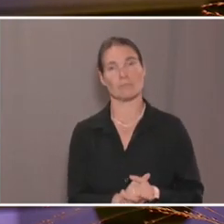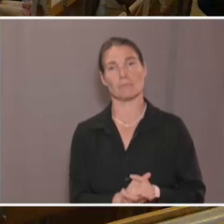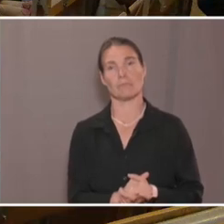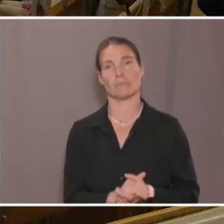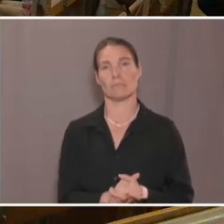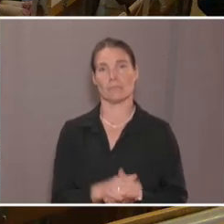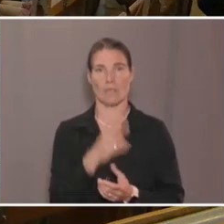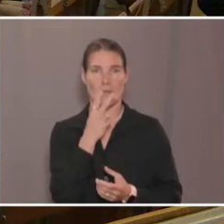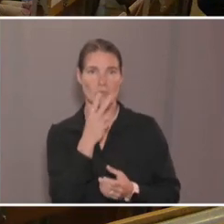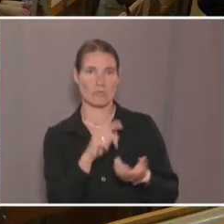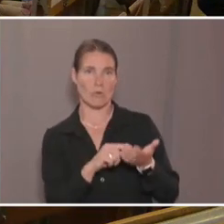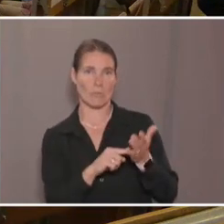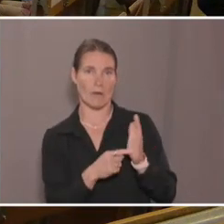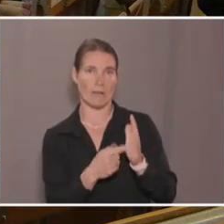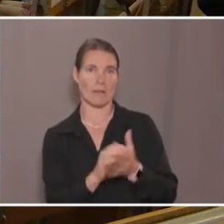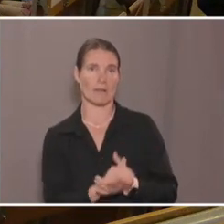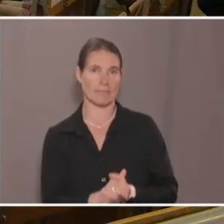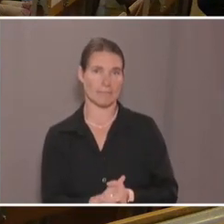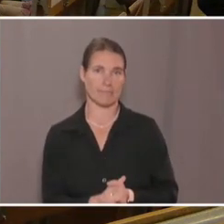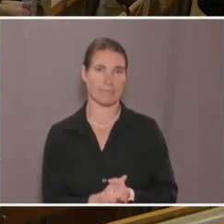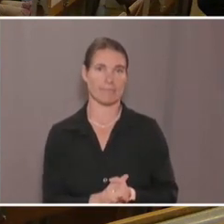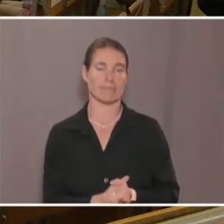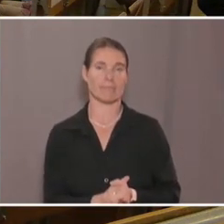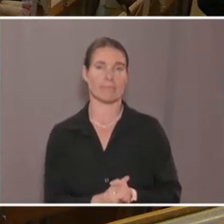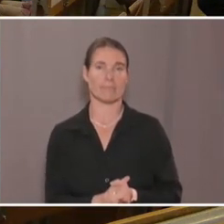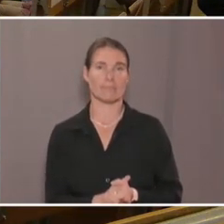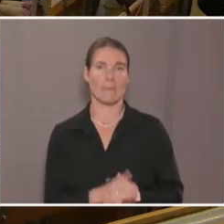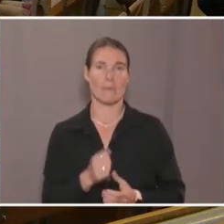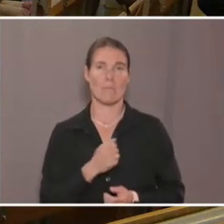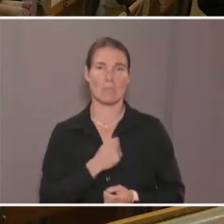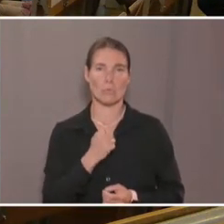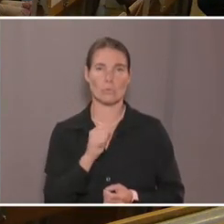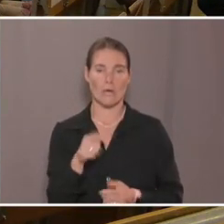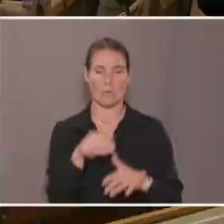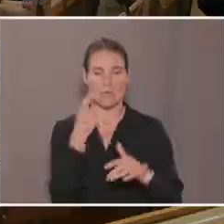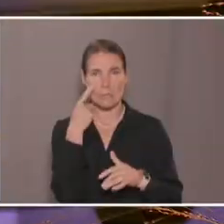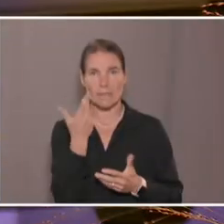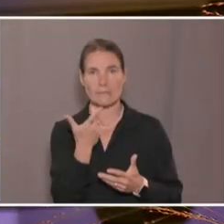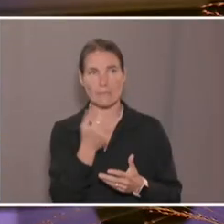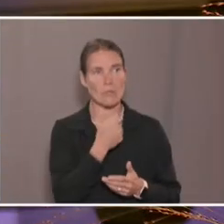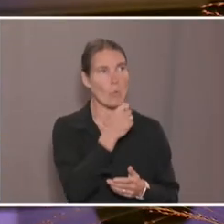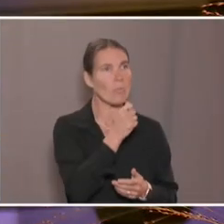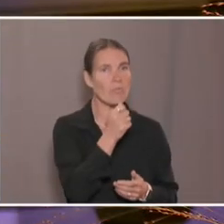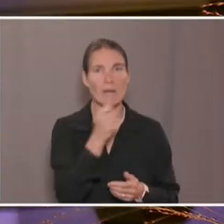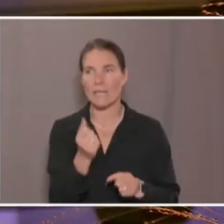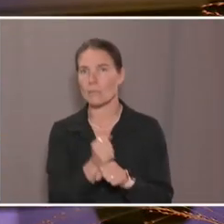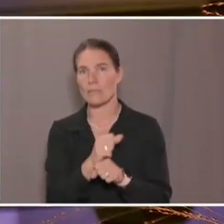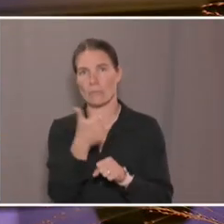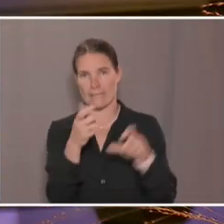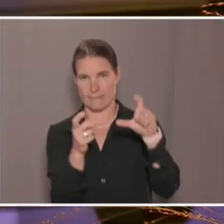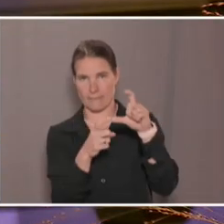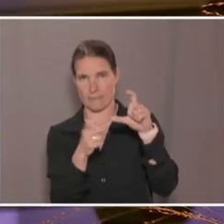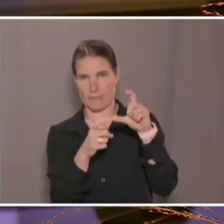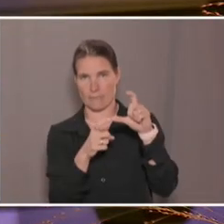da schauen wir mal, Mut hat uns schon immer ausgezeichnet. Mut auch jetzt, denn wir haben eine Umfrage gemacht zum 1. September über